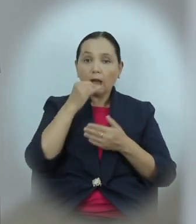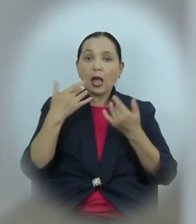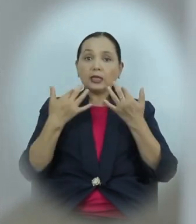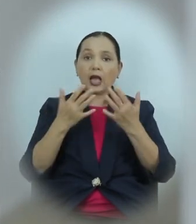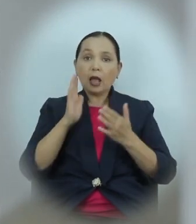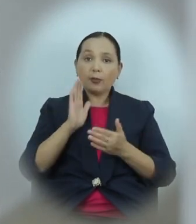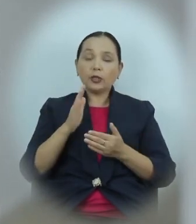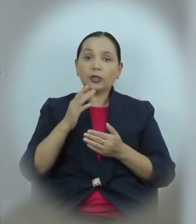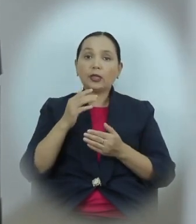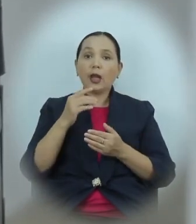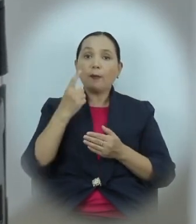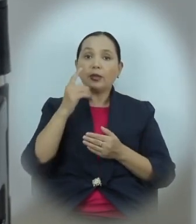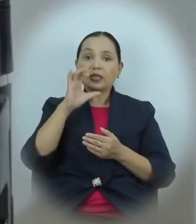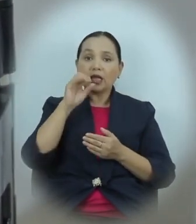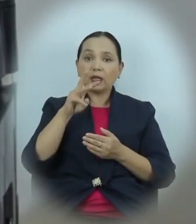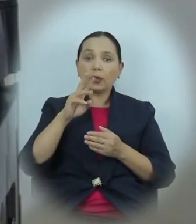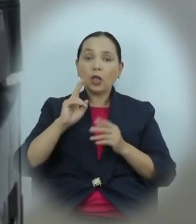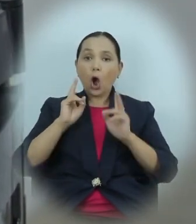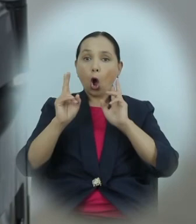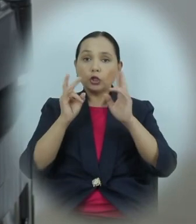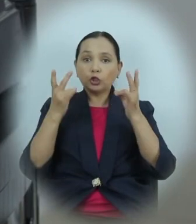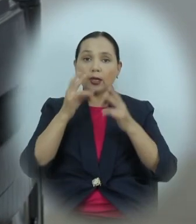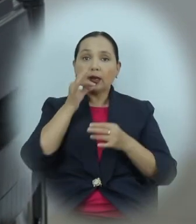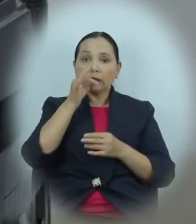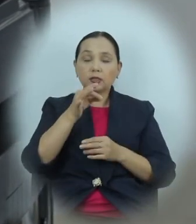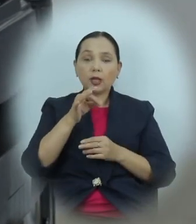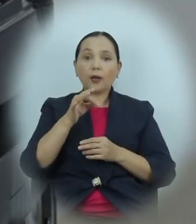etken 1 santimetrli soch olish kerak desa,